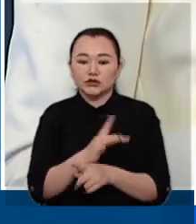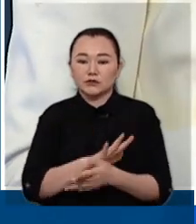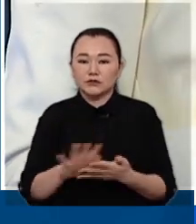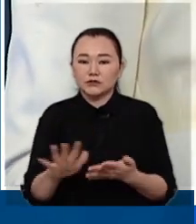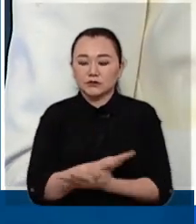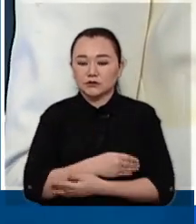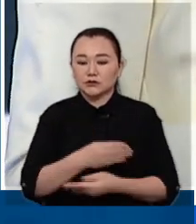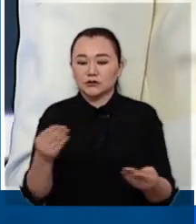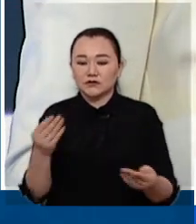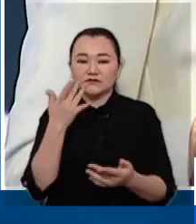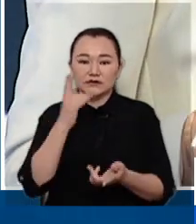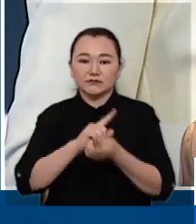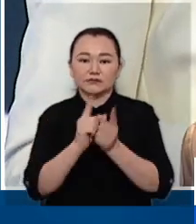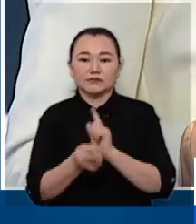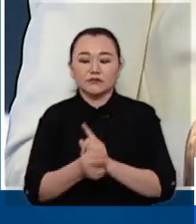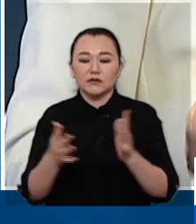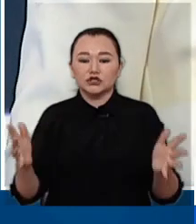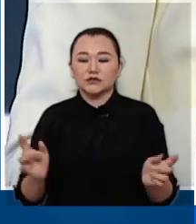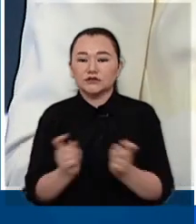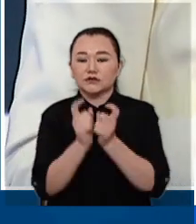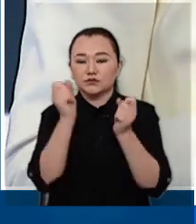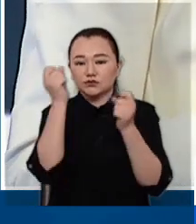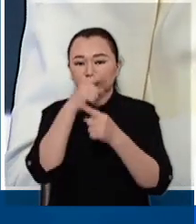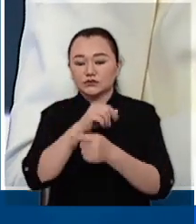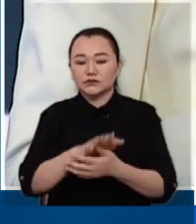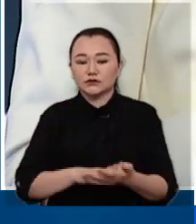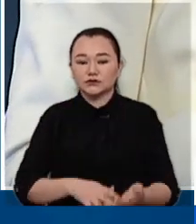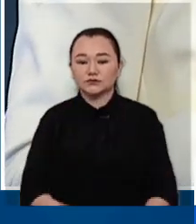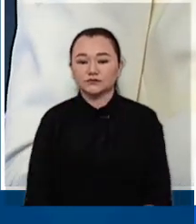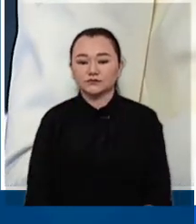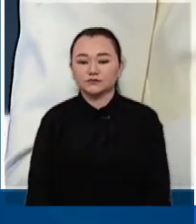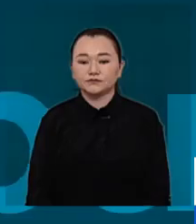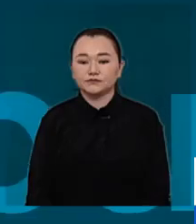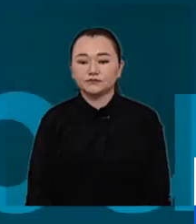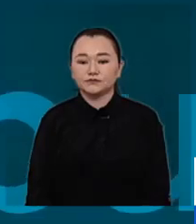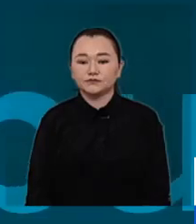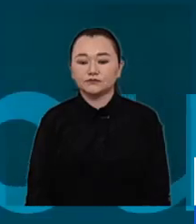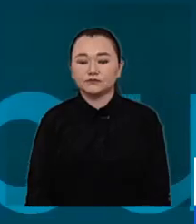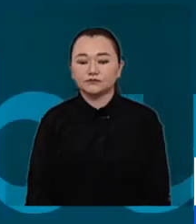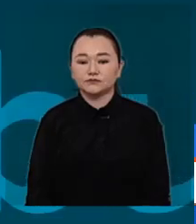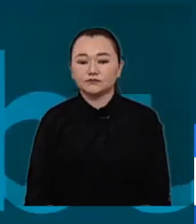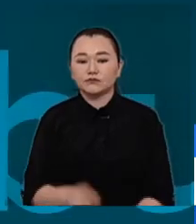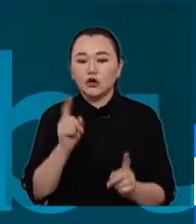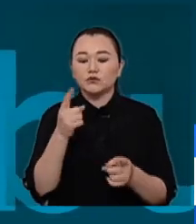раздача еды оборачивается большим скандалом, узнавала Анастасия Новикова.